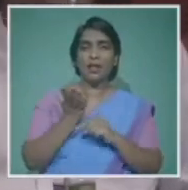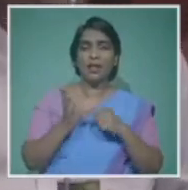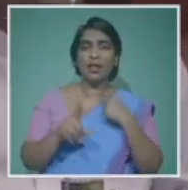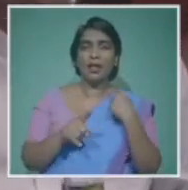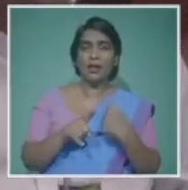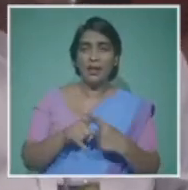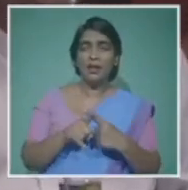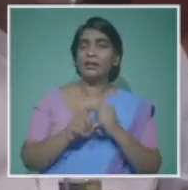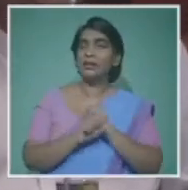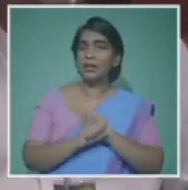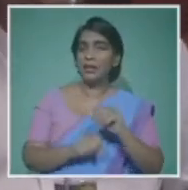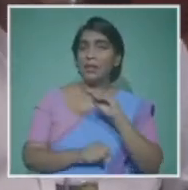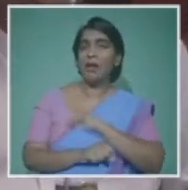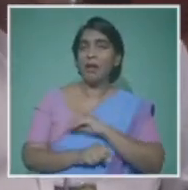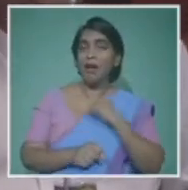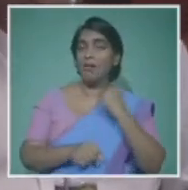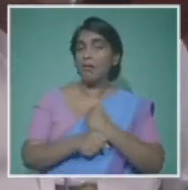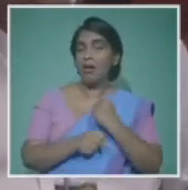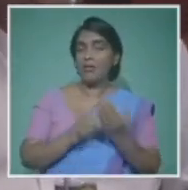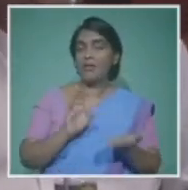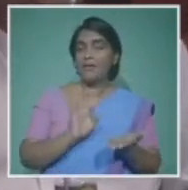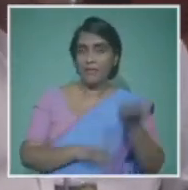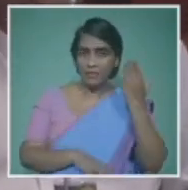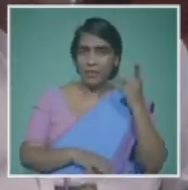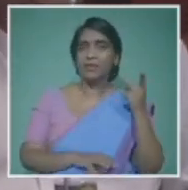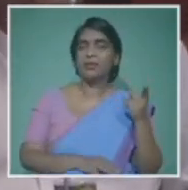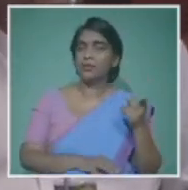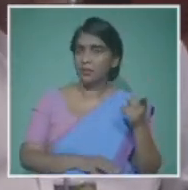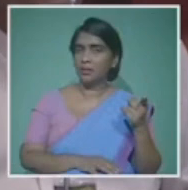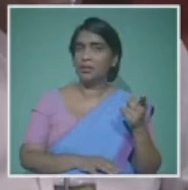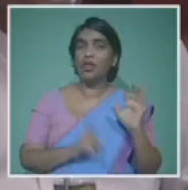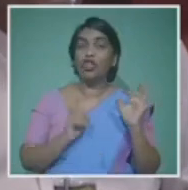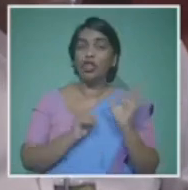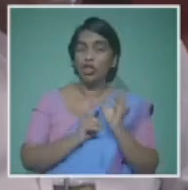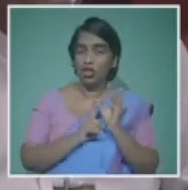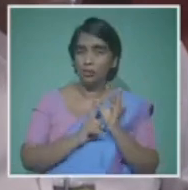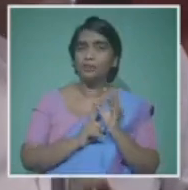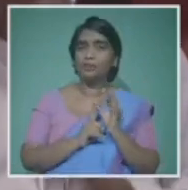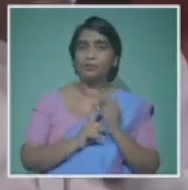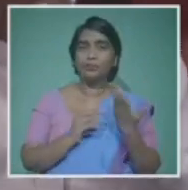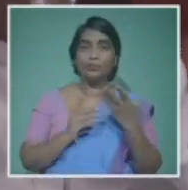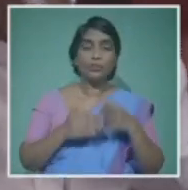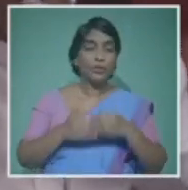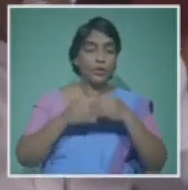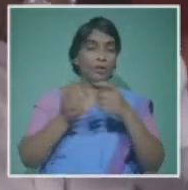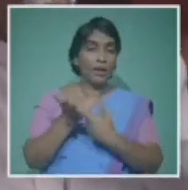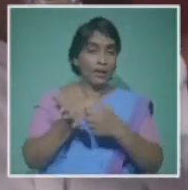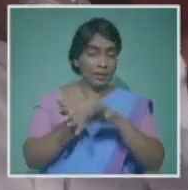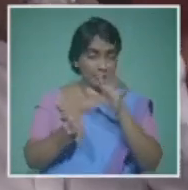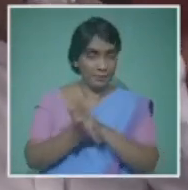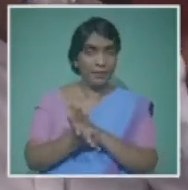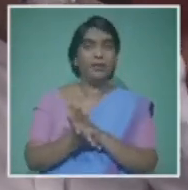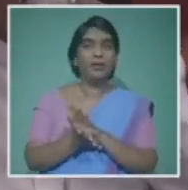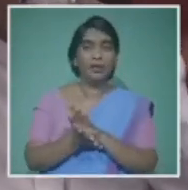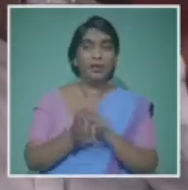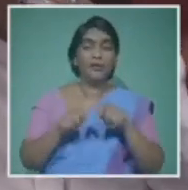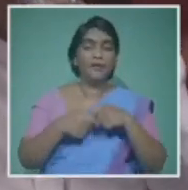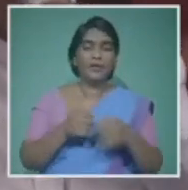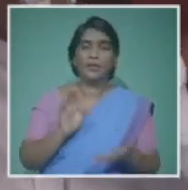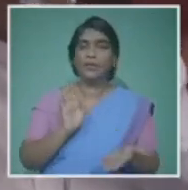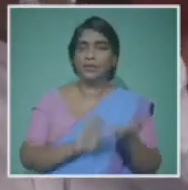badu nova na ada ayam. Anu beri keran ni eno. Ekeng Dilindungi di sini. Dah bila ayak register kerana urut, biadam